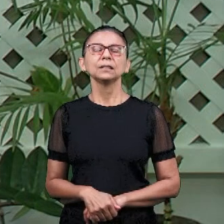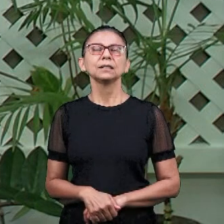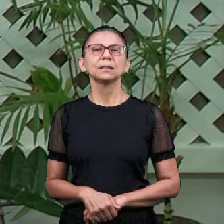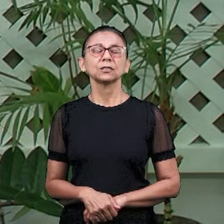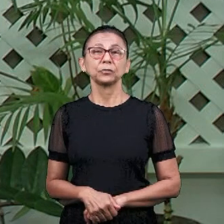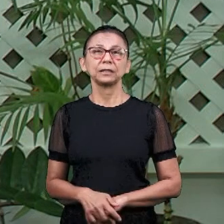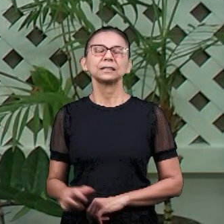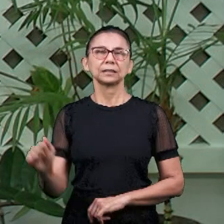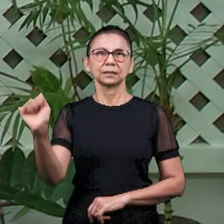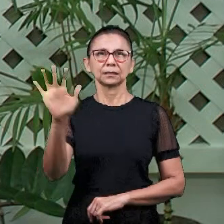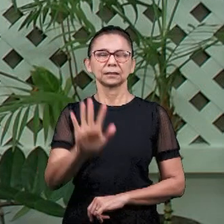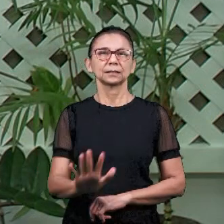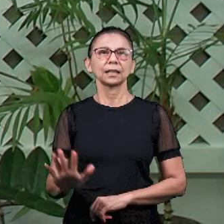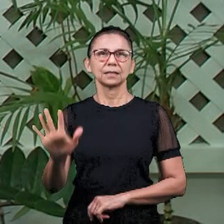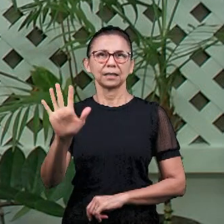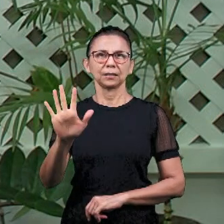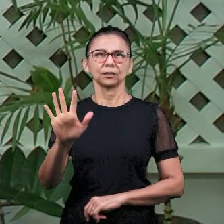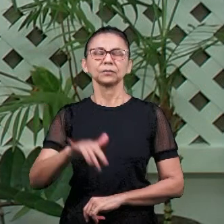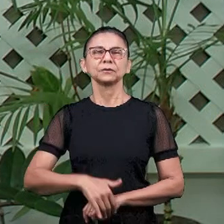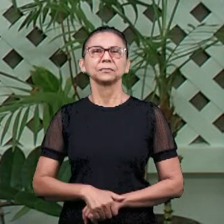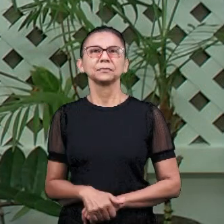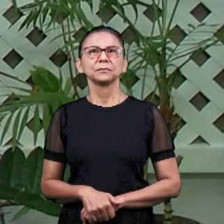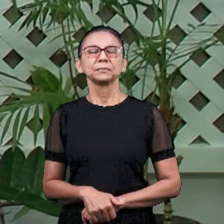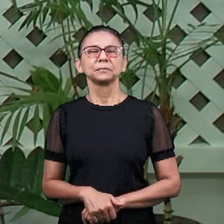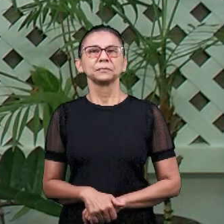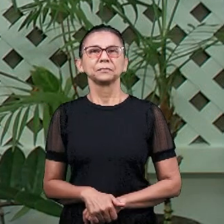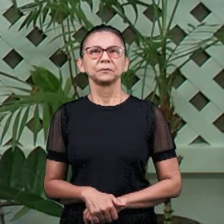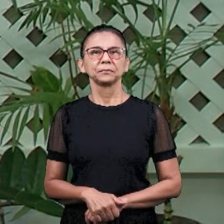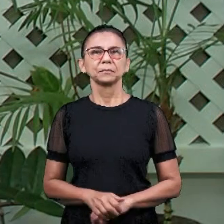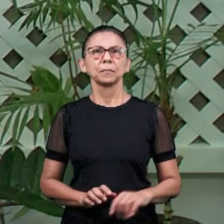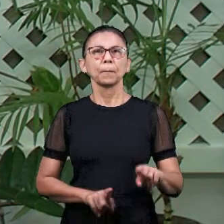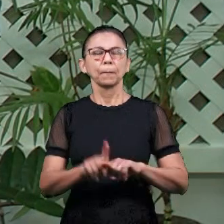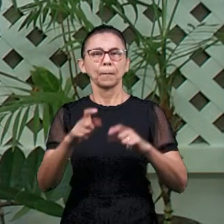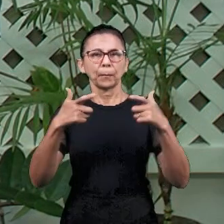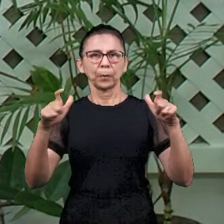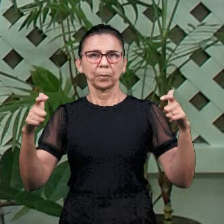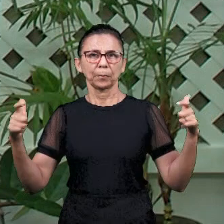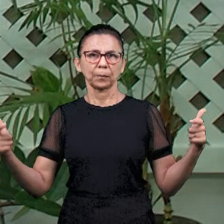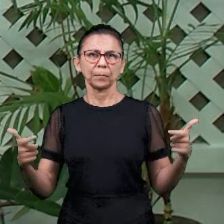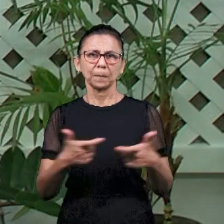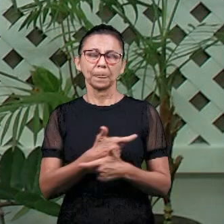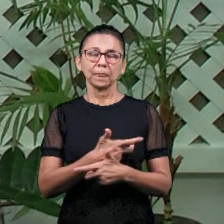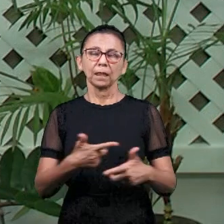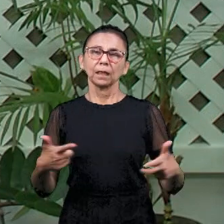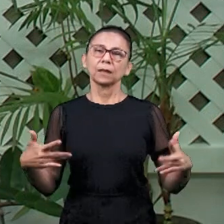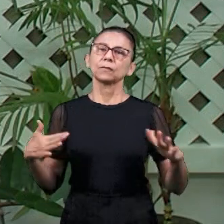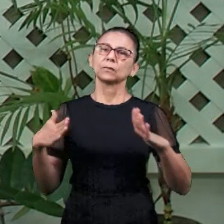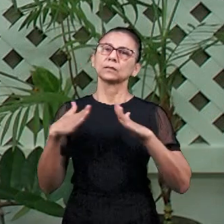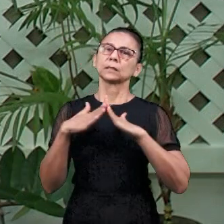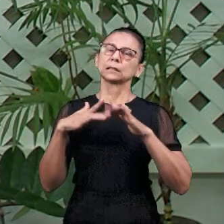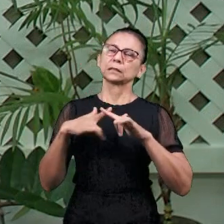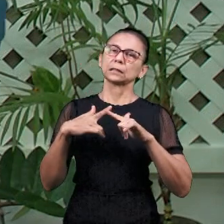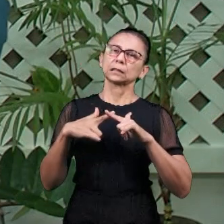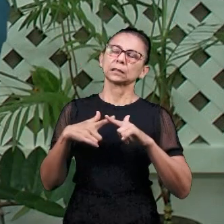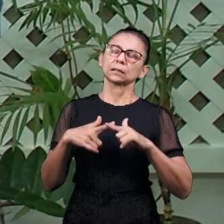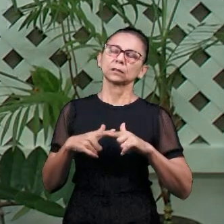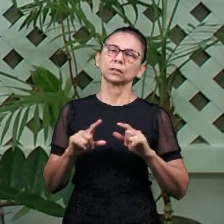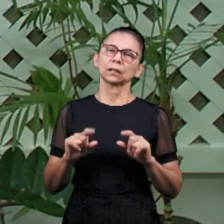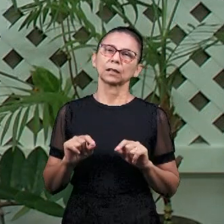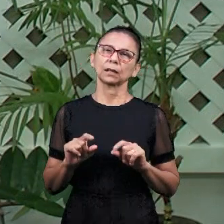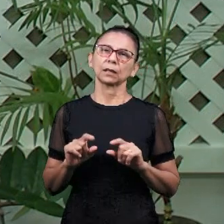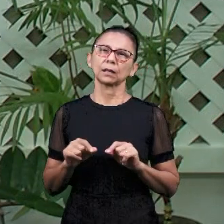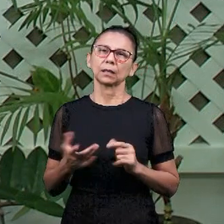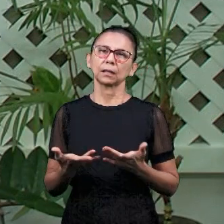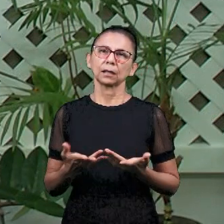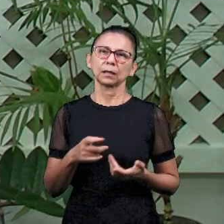Shikaken, l'église de Ueda, dans la province du le pasteur Lee,